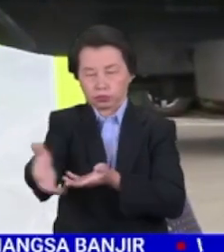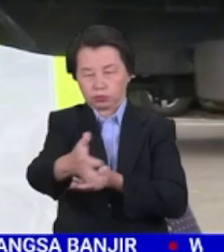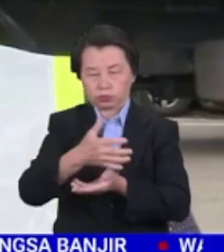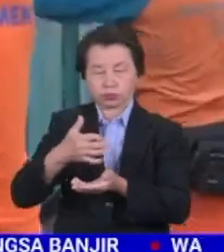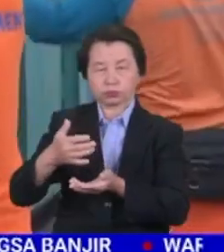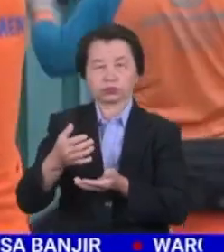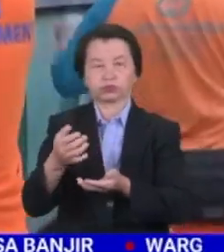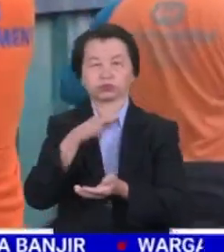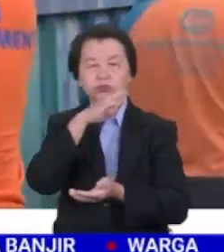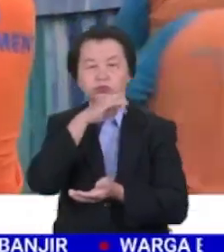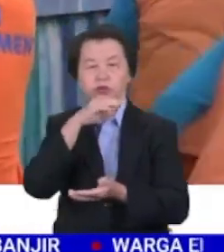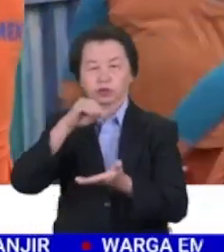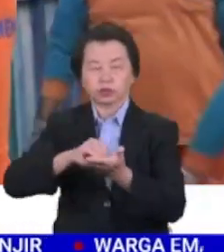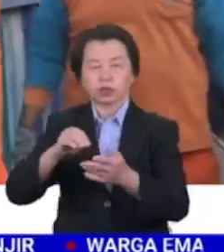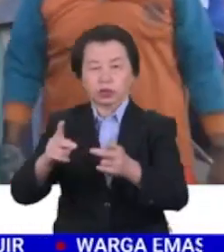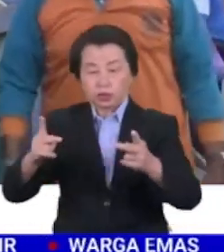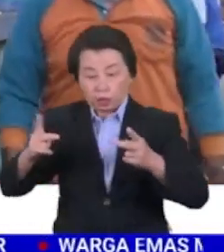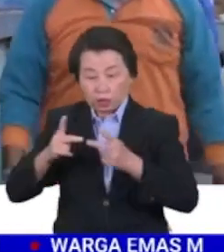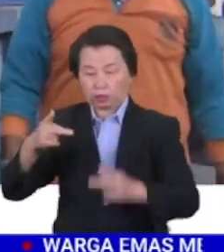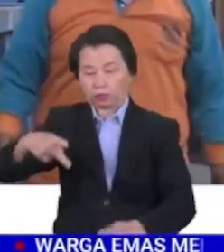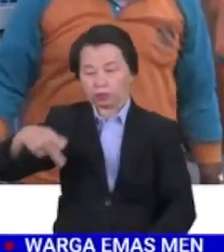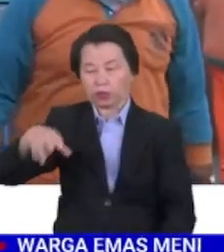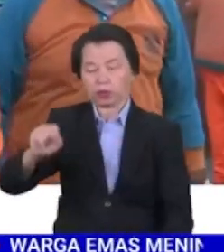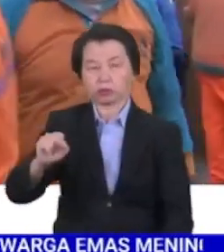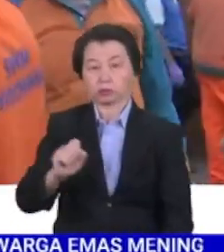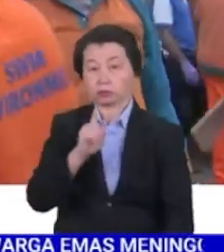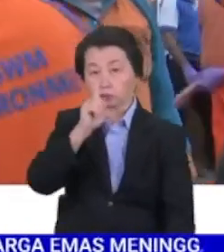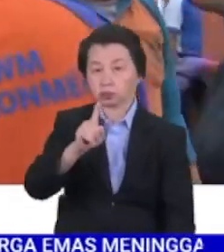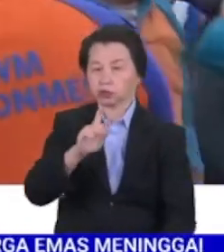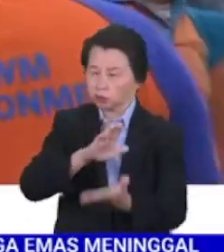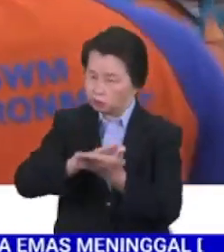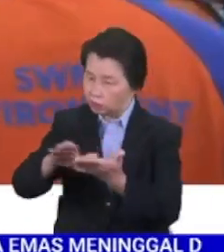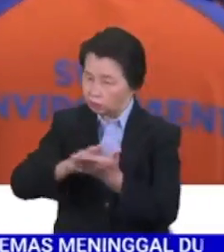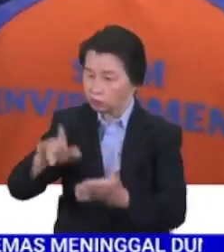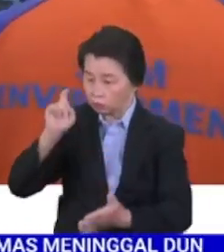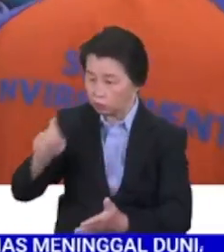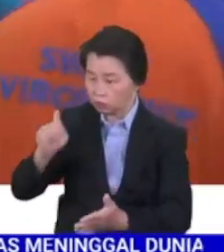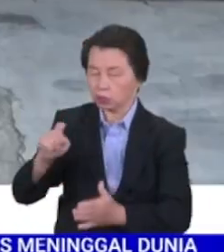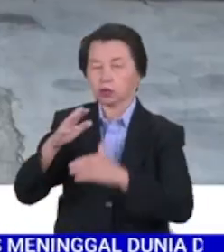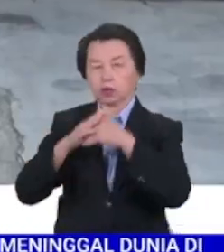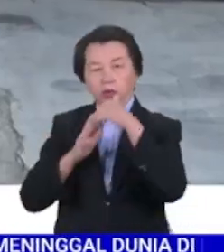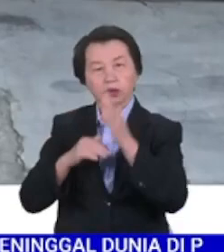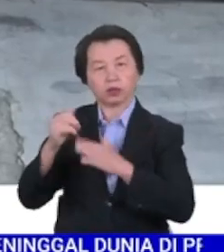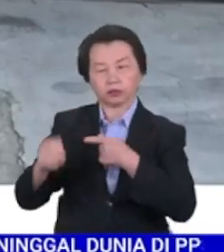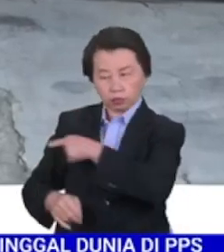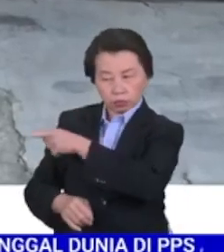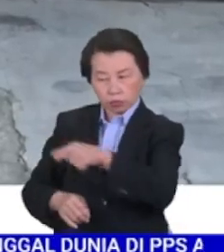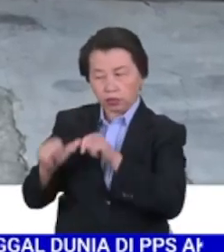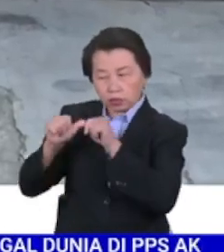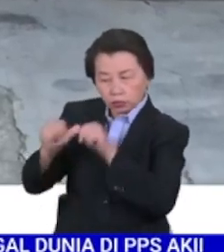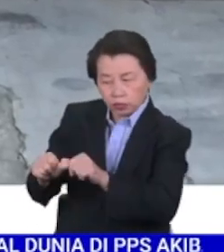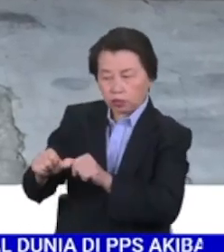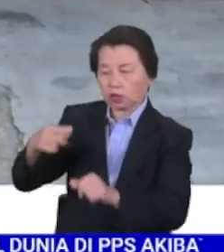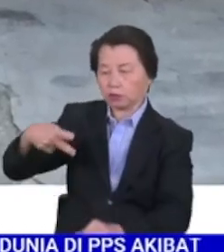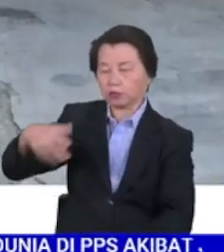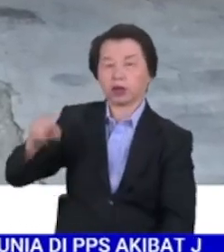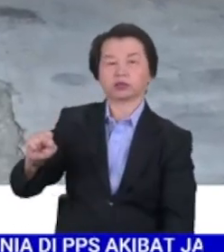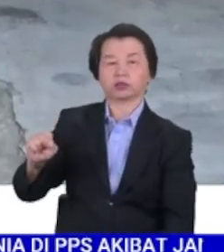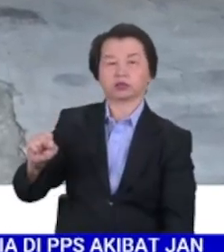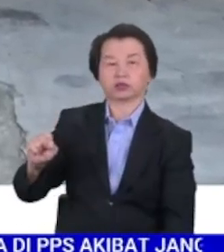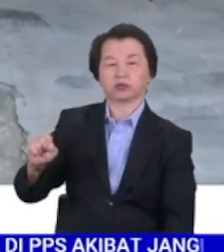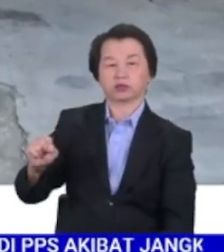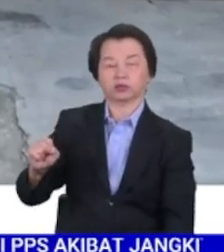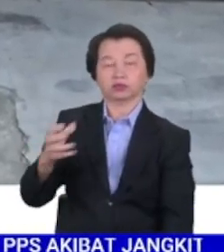sisa di kawasan PPS bagi memastikan kebersihan dan juga keselesaan mereka-mereka mangsa-mangsa banjir di